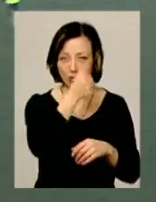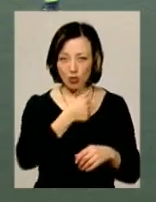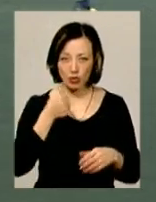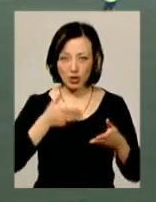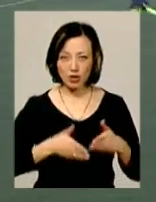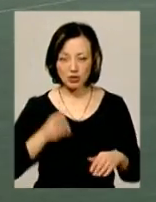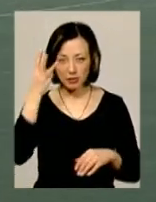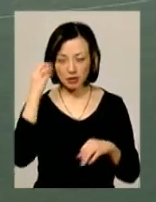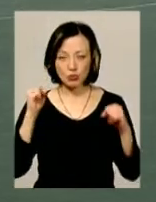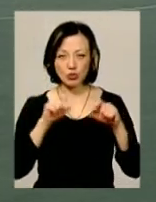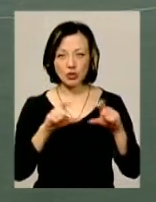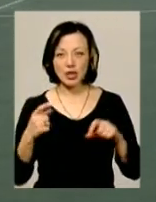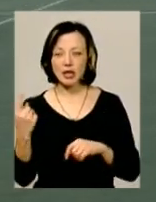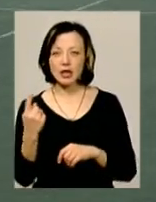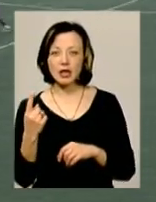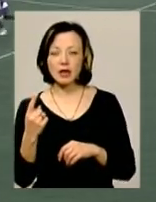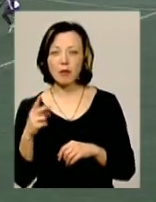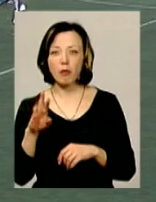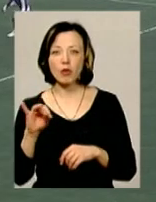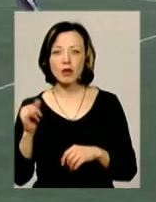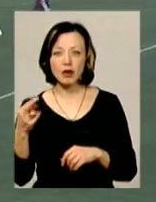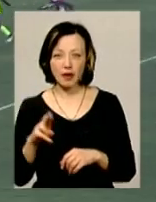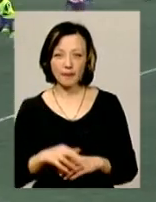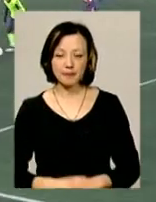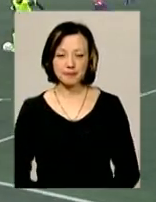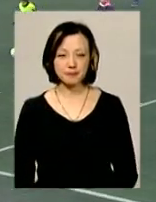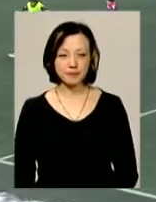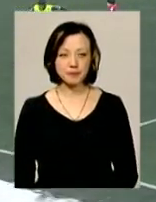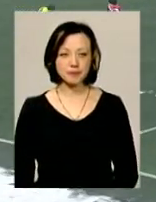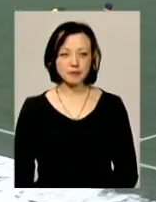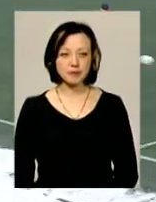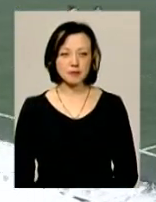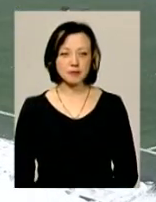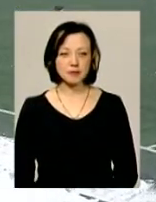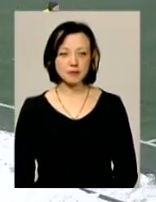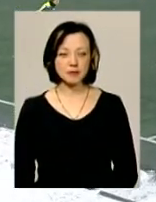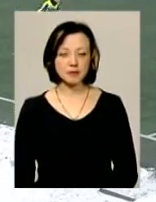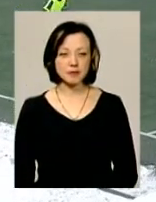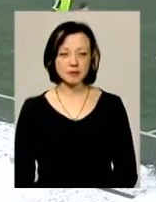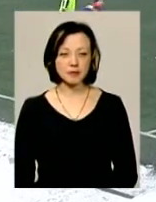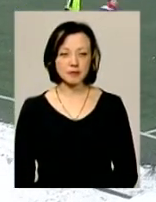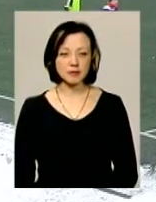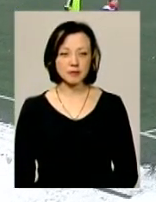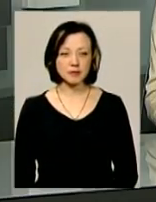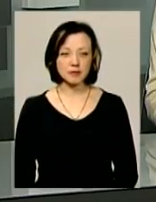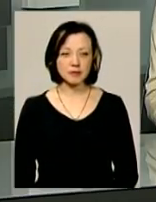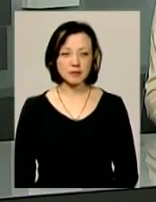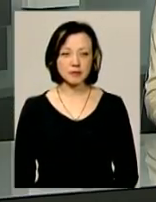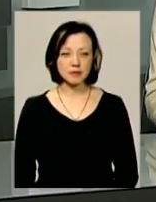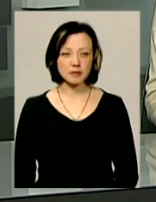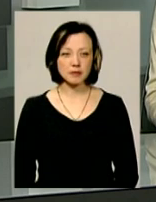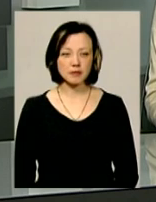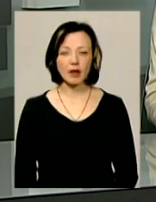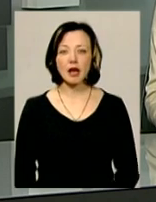народження хмельницької ДЮСШ-1 та ДЮФК Поділля. Світлана Поробок, Олександр Горішевський, новини Поділля-Центр.